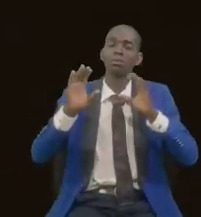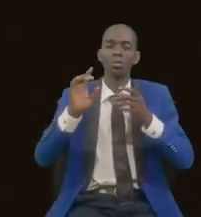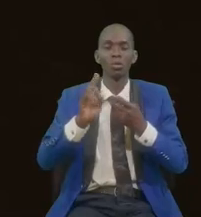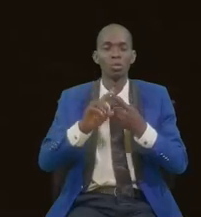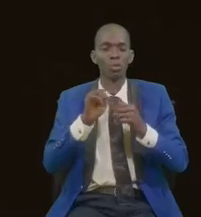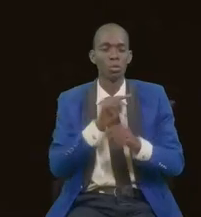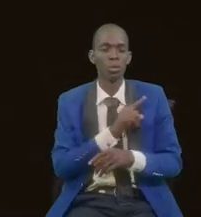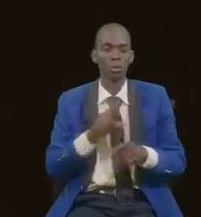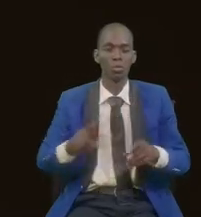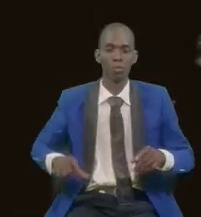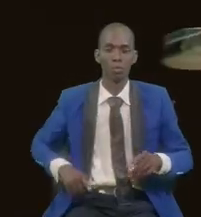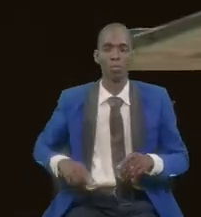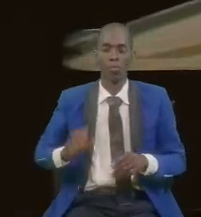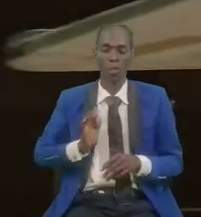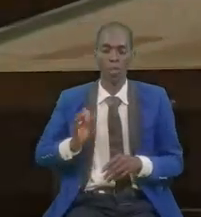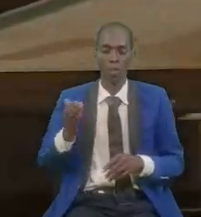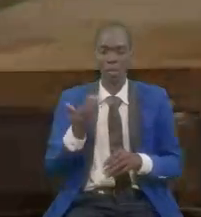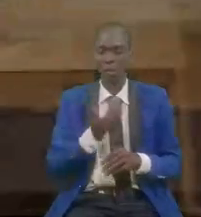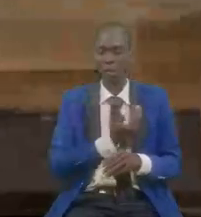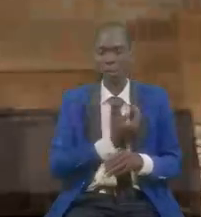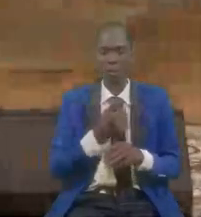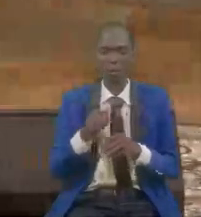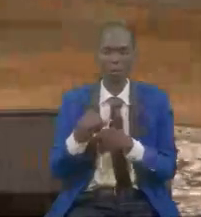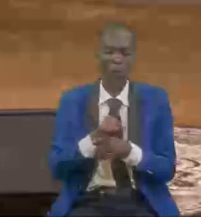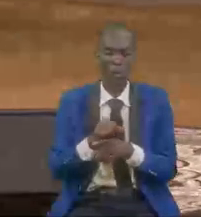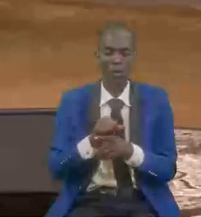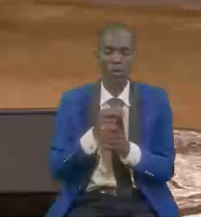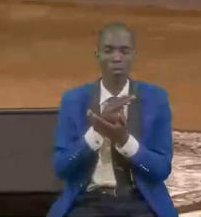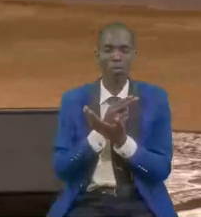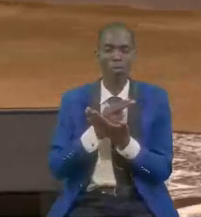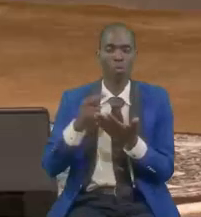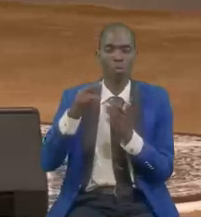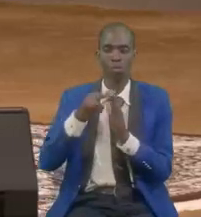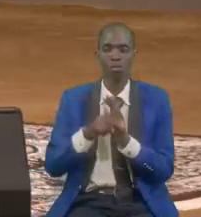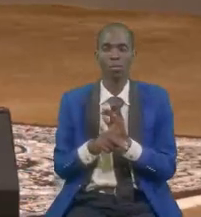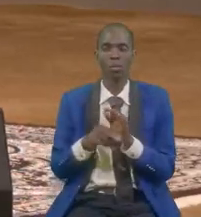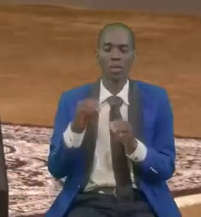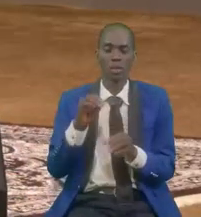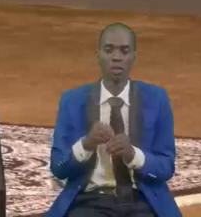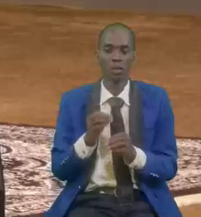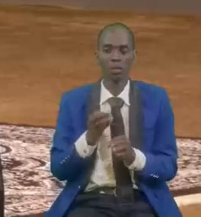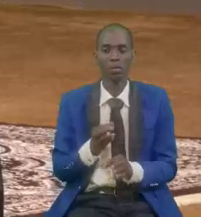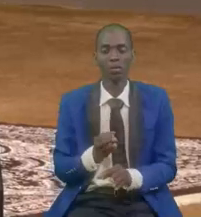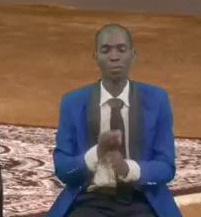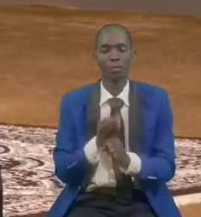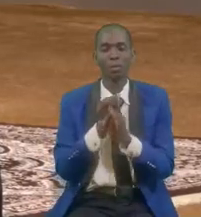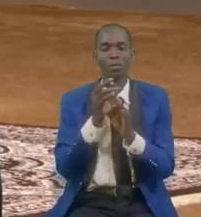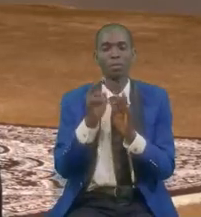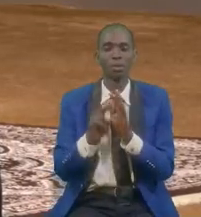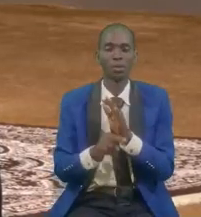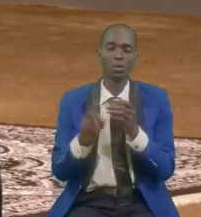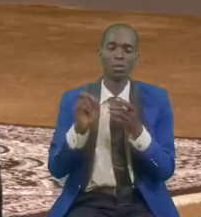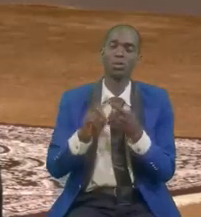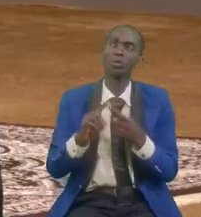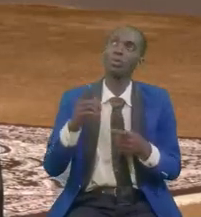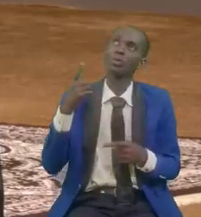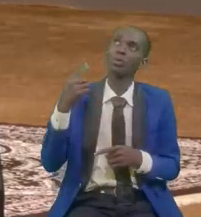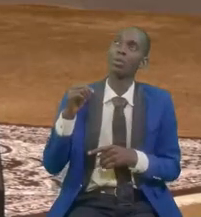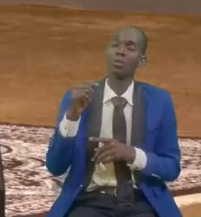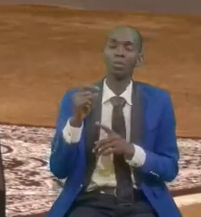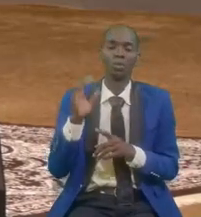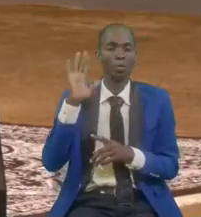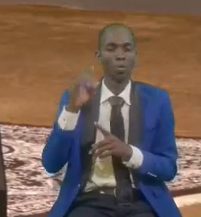dévotion au Seigneur. Notre piété pratique dans la fidélité à la parole.